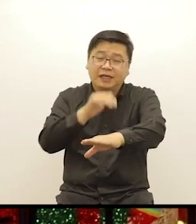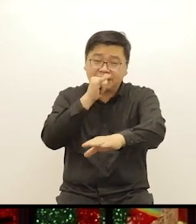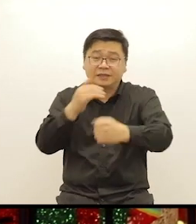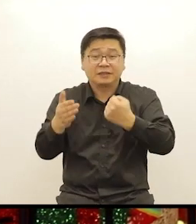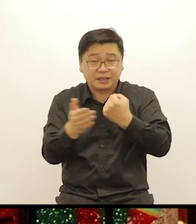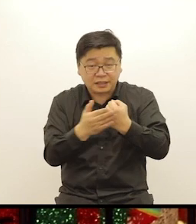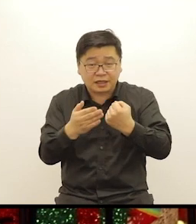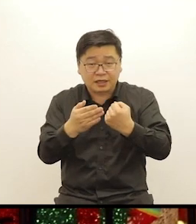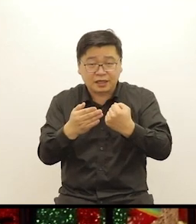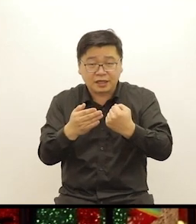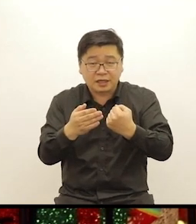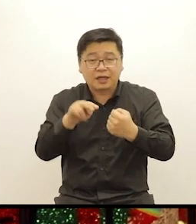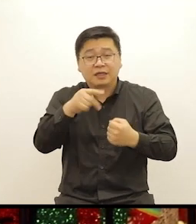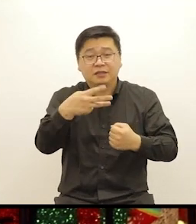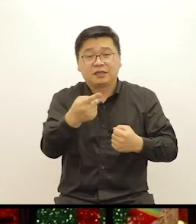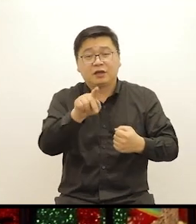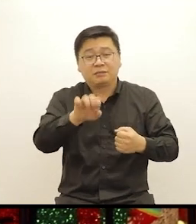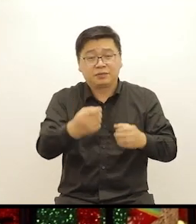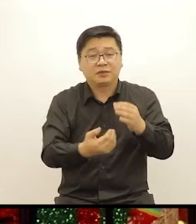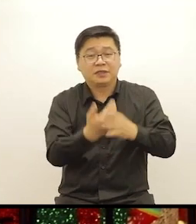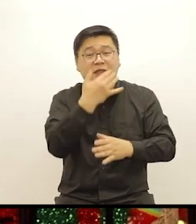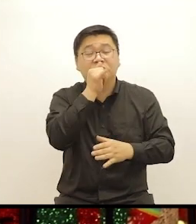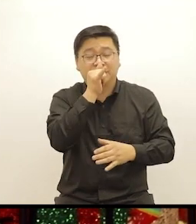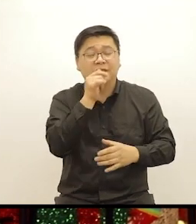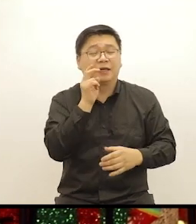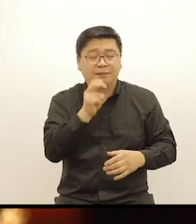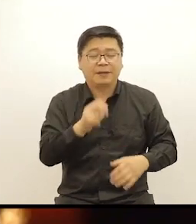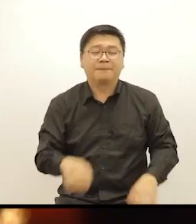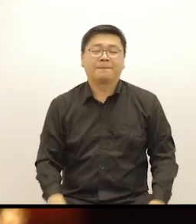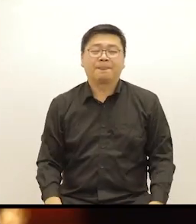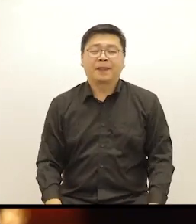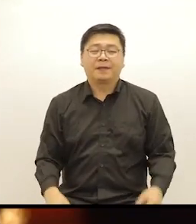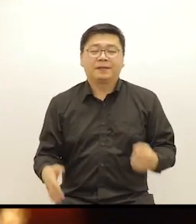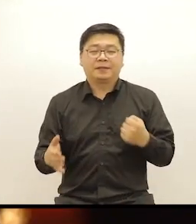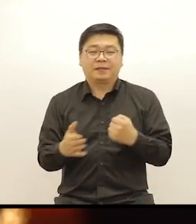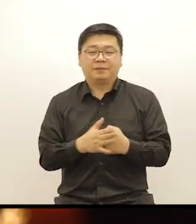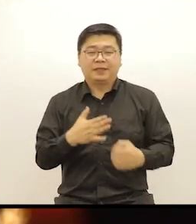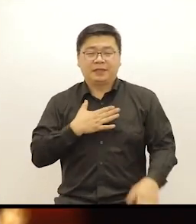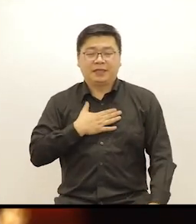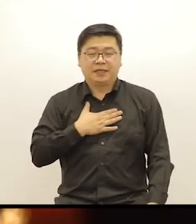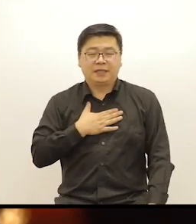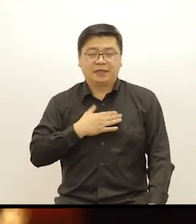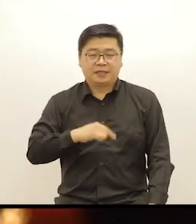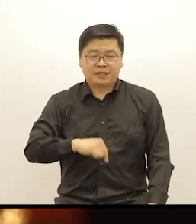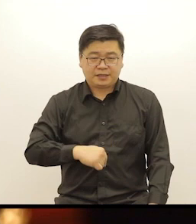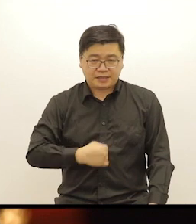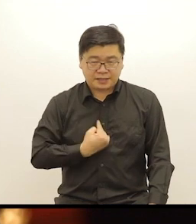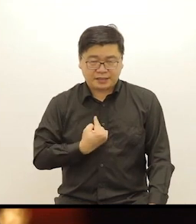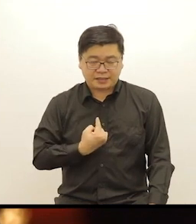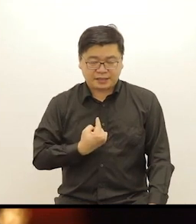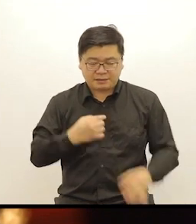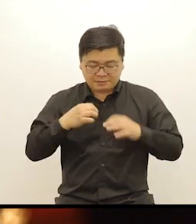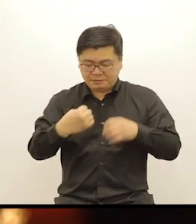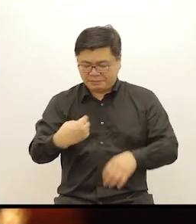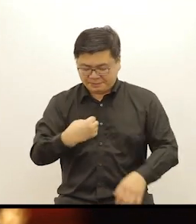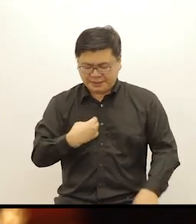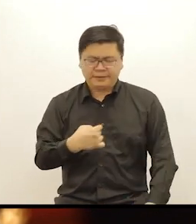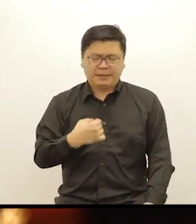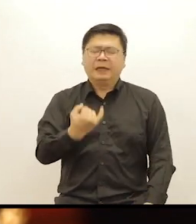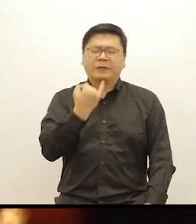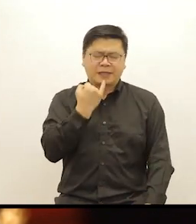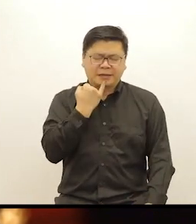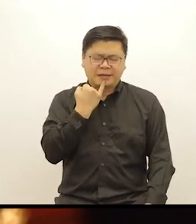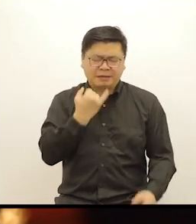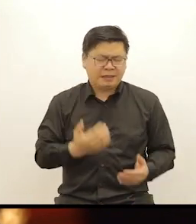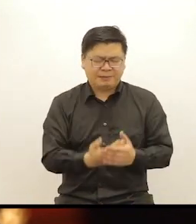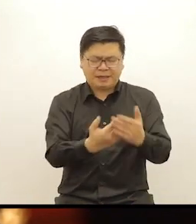잘 해왔던 게 있으니까 슬럼프가 오는 거예요. 그래서 그 우리 자신들한테 괜찮다, 힘